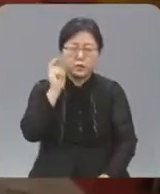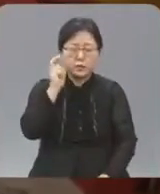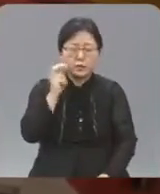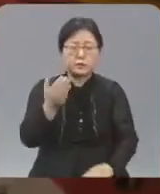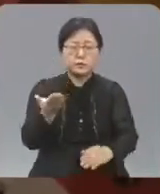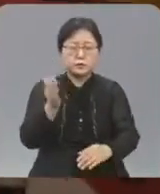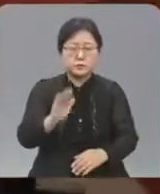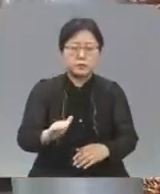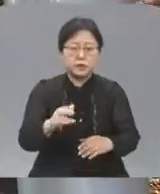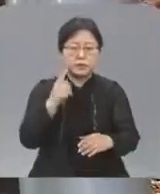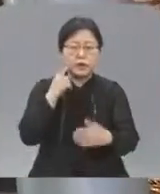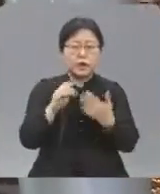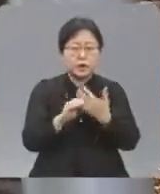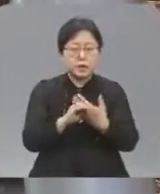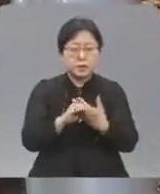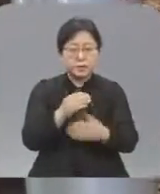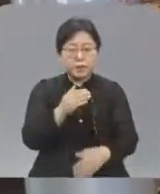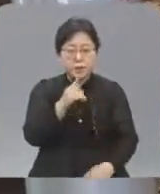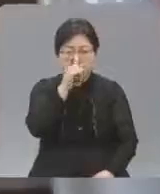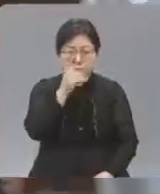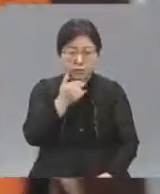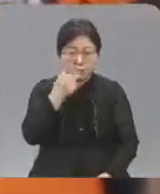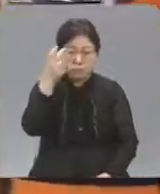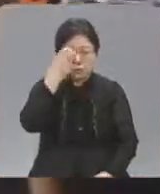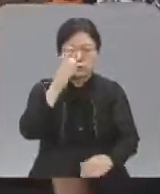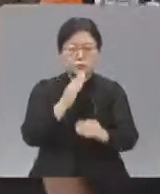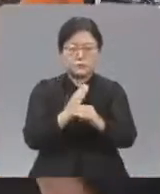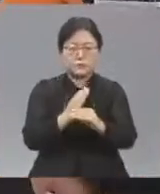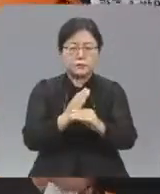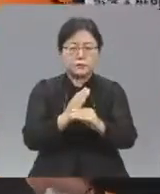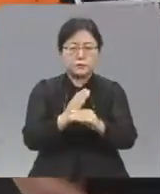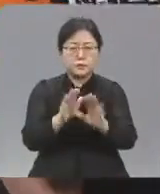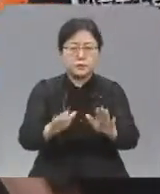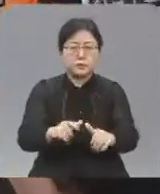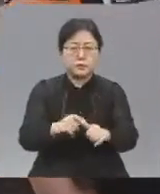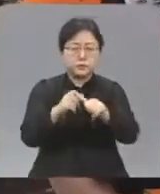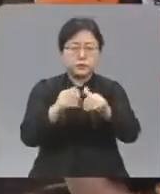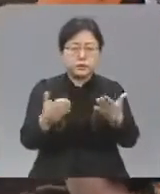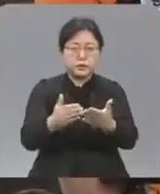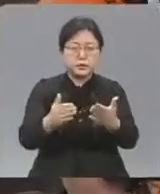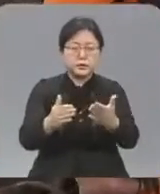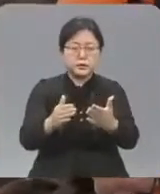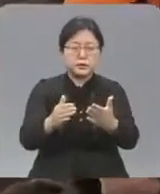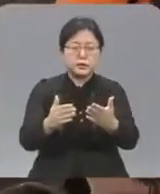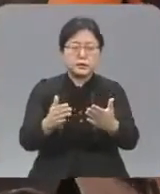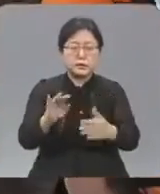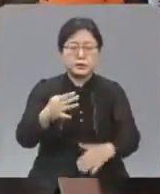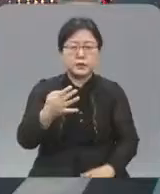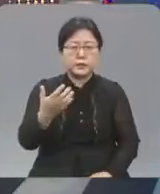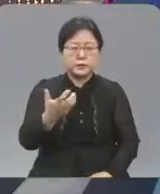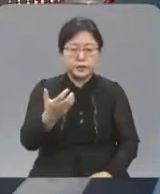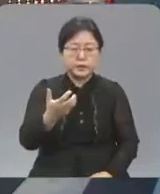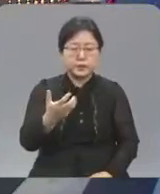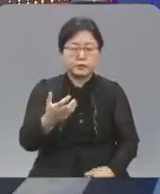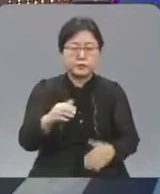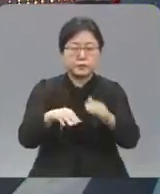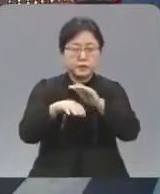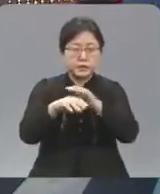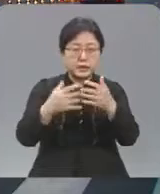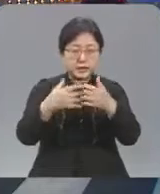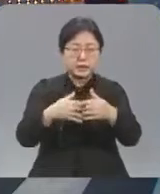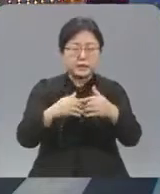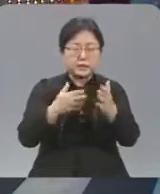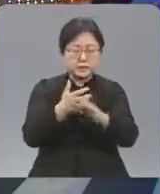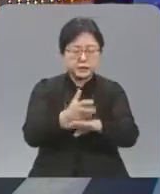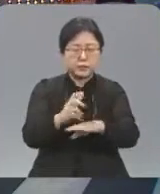판단하고 있지만 만일의 가능성을 열어놓고 있습니다. 이번 구조작업에는 인력 480여 명과 장비 60여 대가